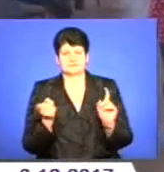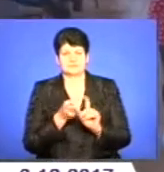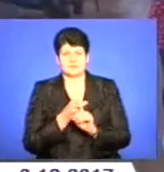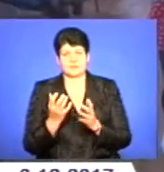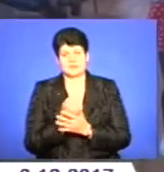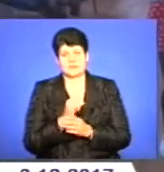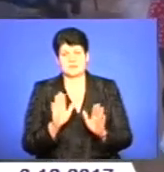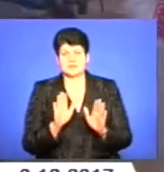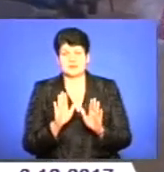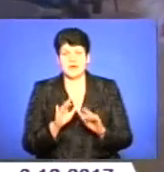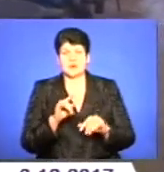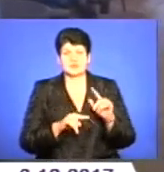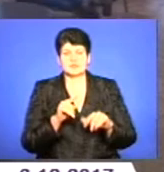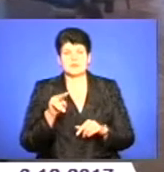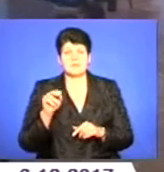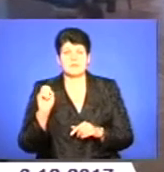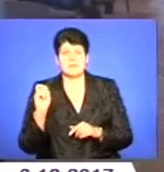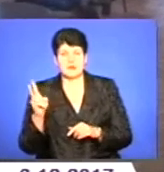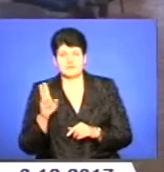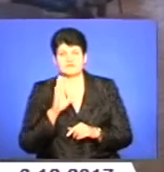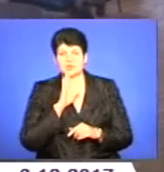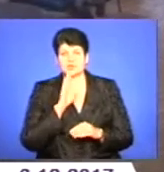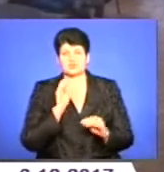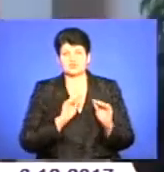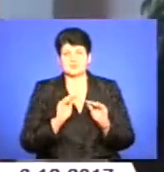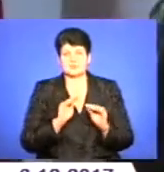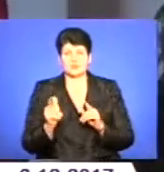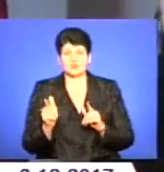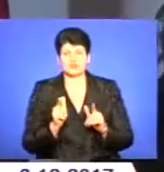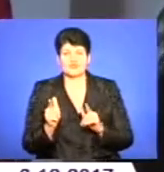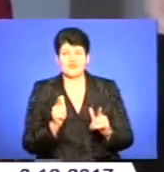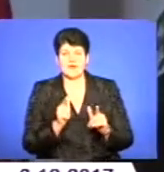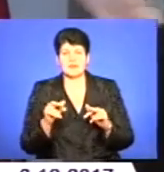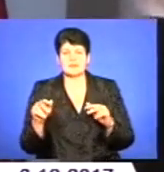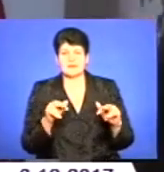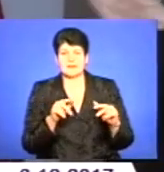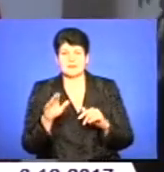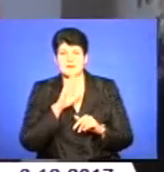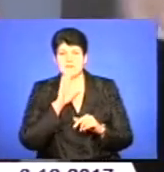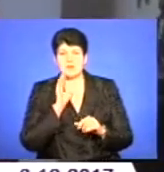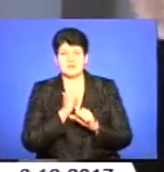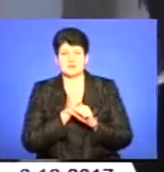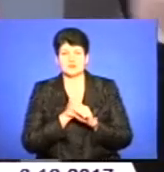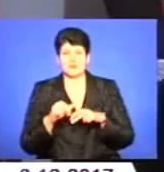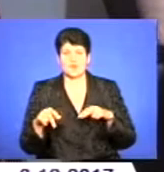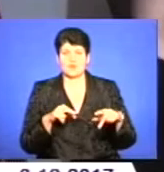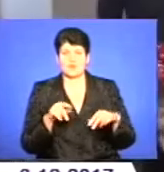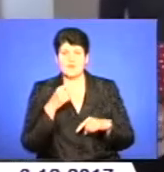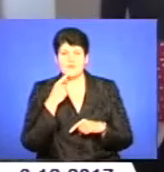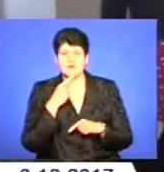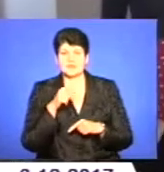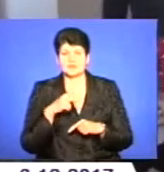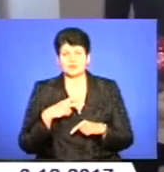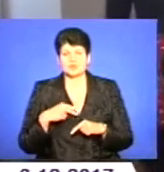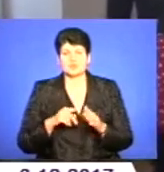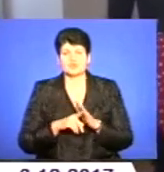пісенька. А от родина ПАК у жіночому складі підготувала для виступу танець. Мама працює хореографом, каже, її доньки